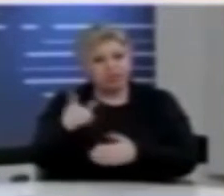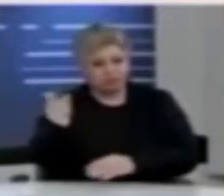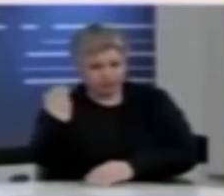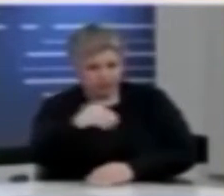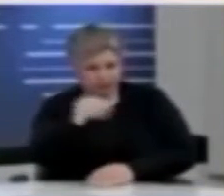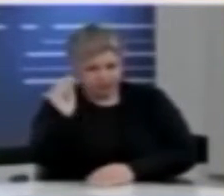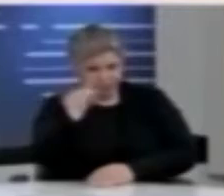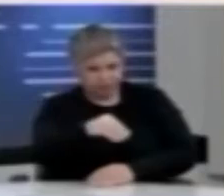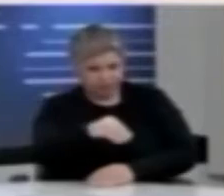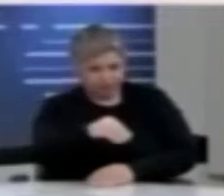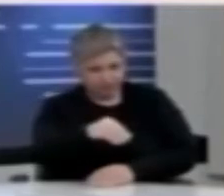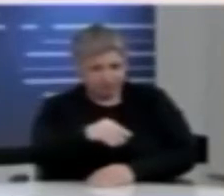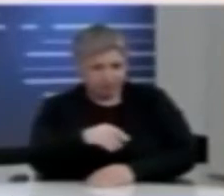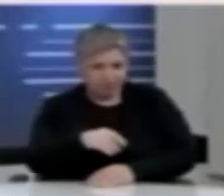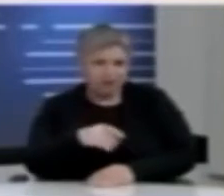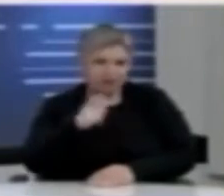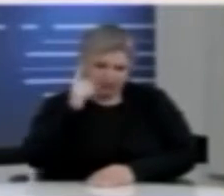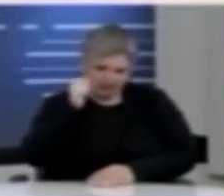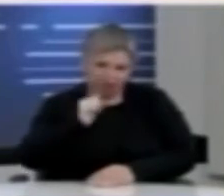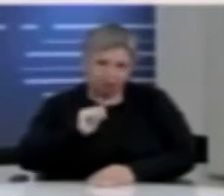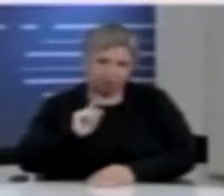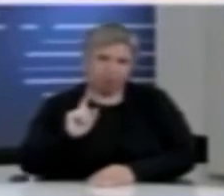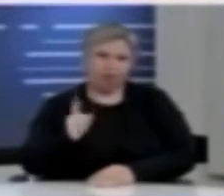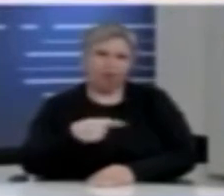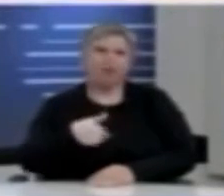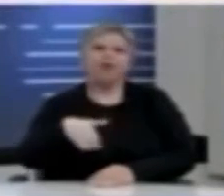ότι όλοι γνωρίζουν την απάντηση στο ερώτημα αυτό.